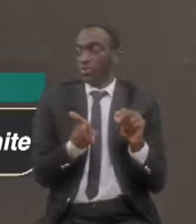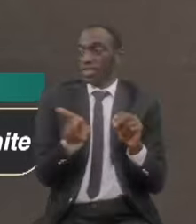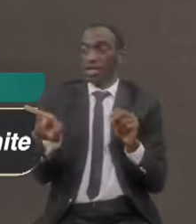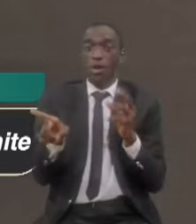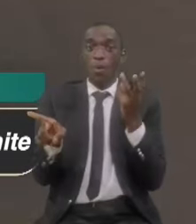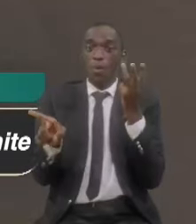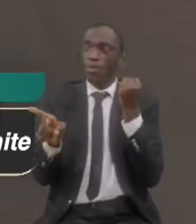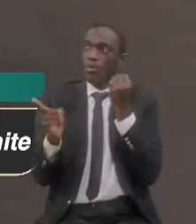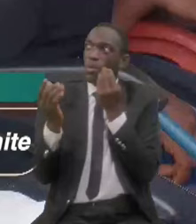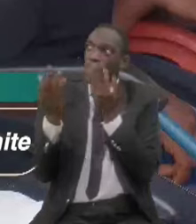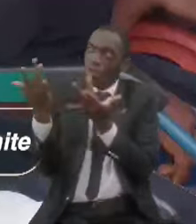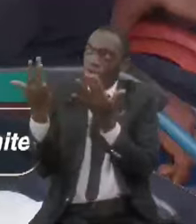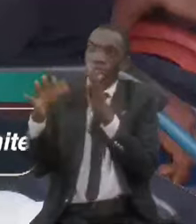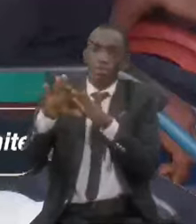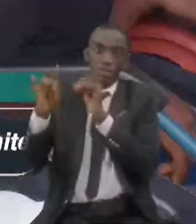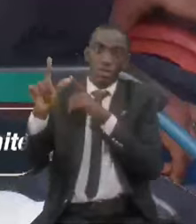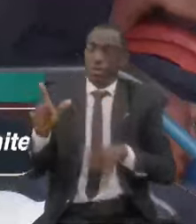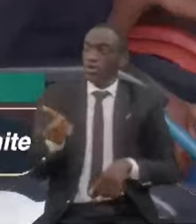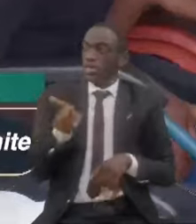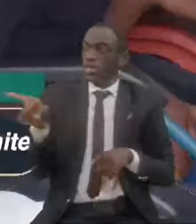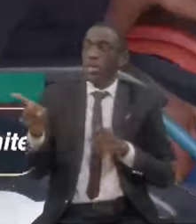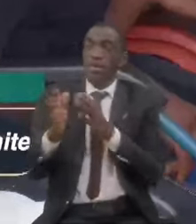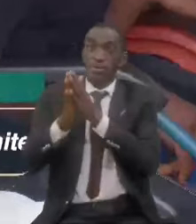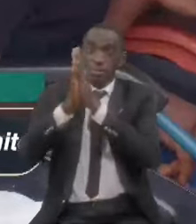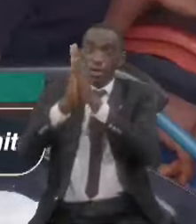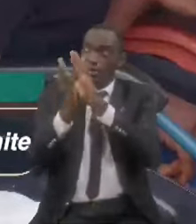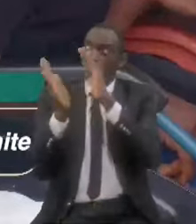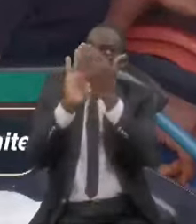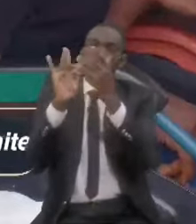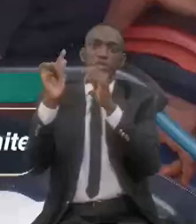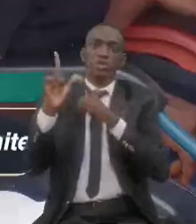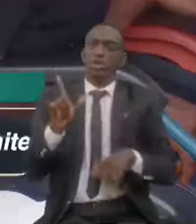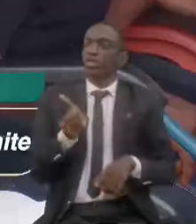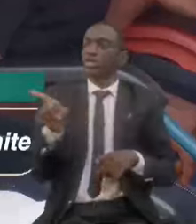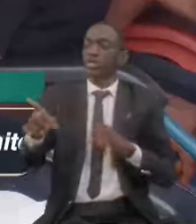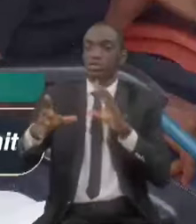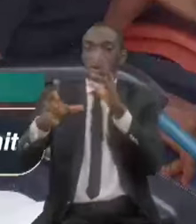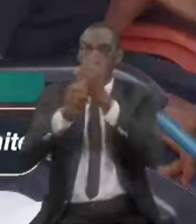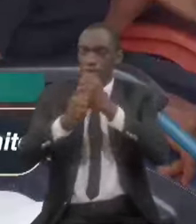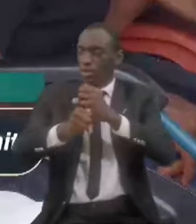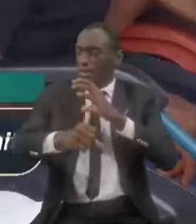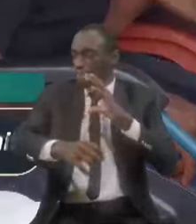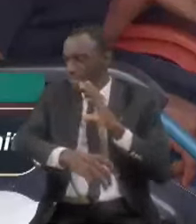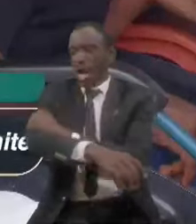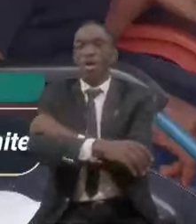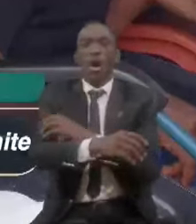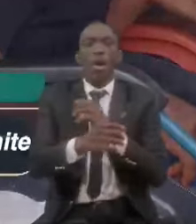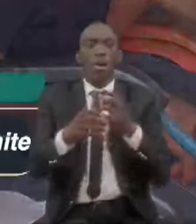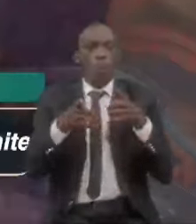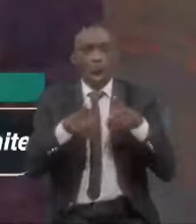s'est confié au Seigneur, il a prié le Seigneur, il était revêtu de puissance en priant pour la dynamite